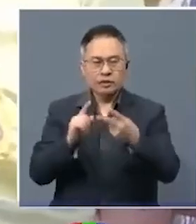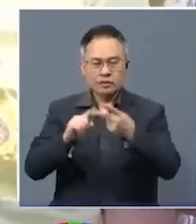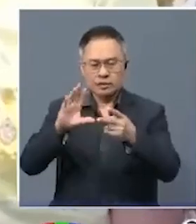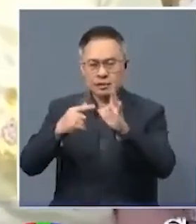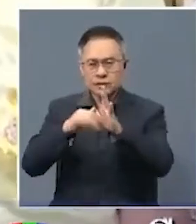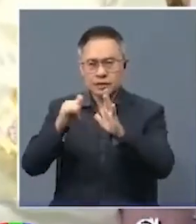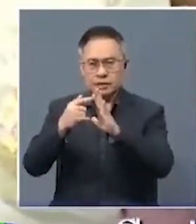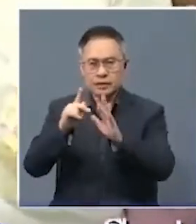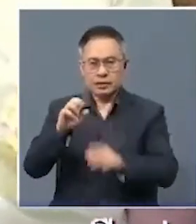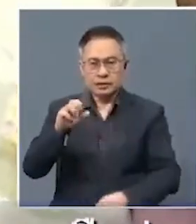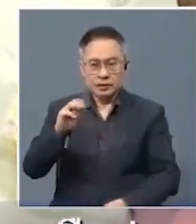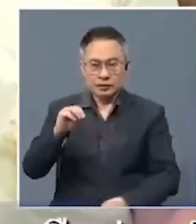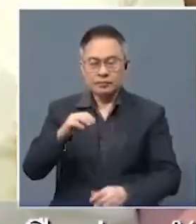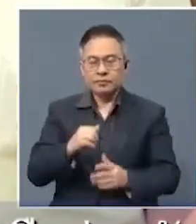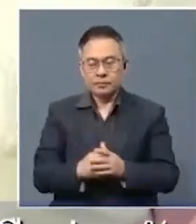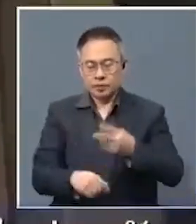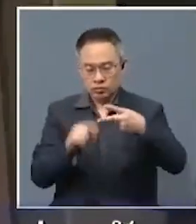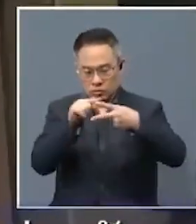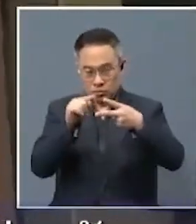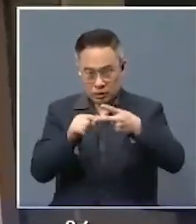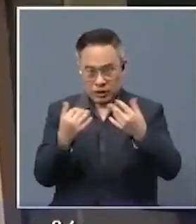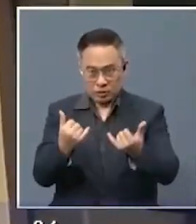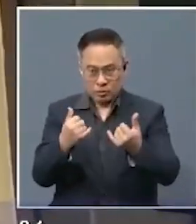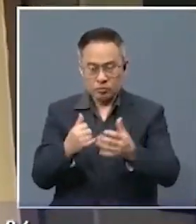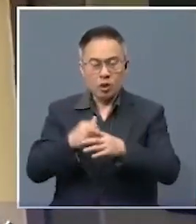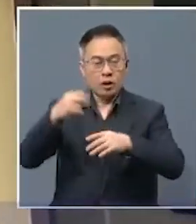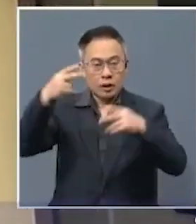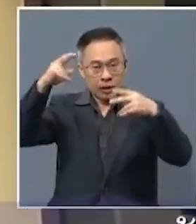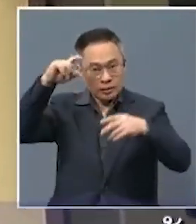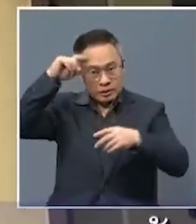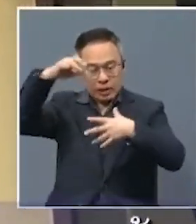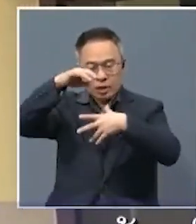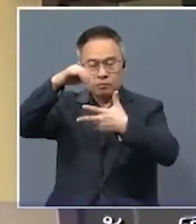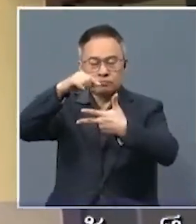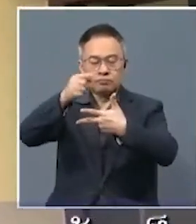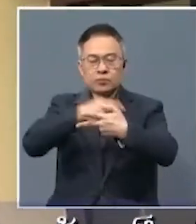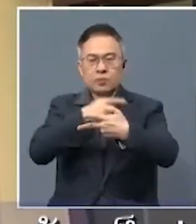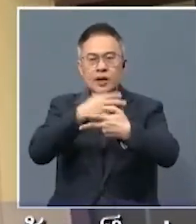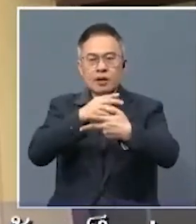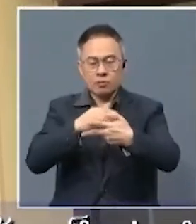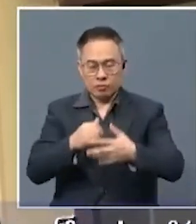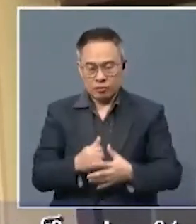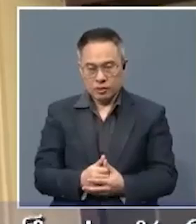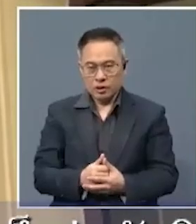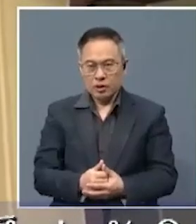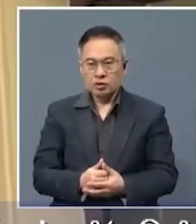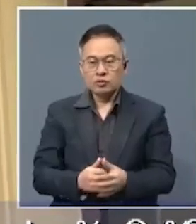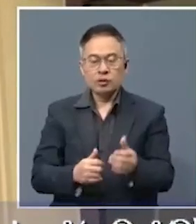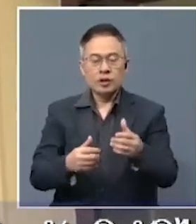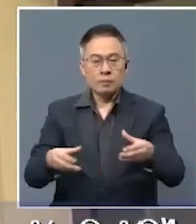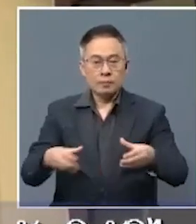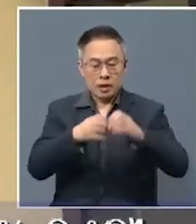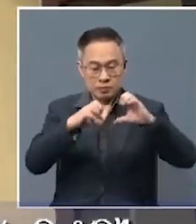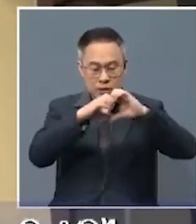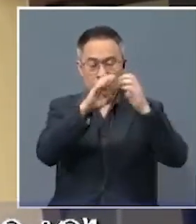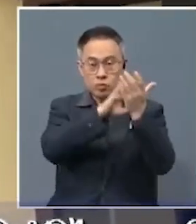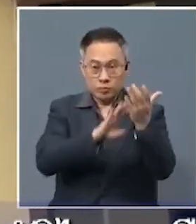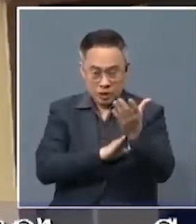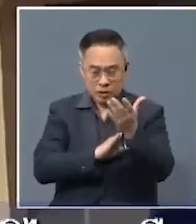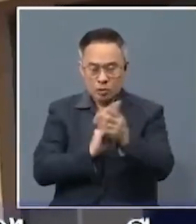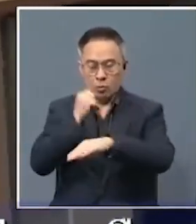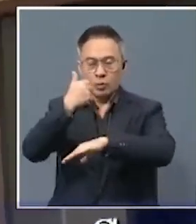นายชัยเกษมนิติสิรินอกจากนี้ยังมีนายอนุทินชาญวีรกูลรองนายกรัฐมนตรีและรัฐมนตรีว่าการกระทรวง